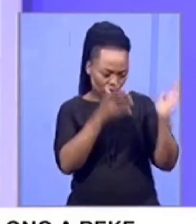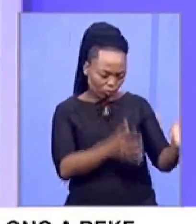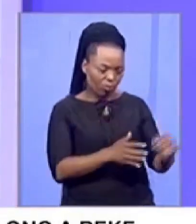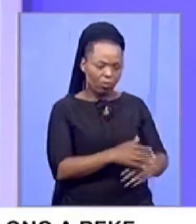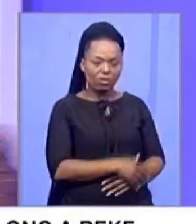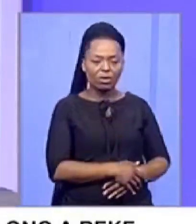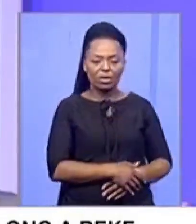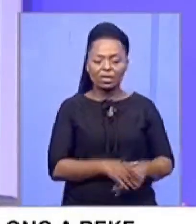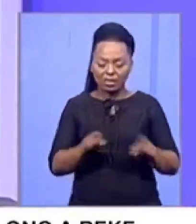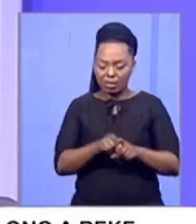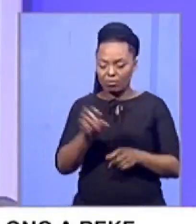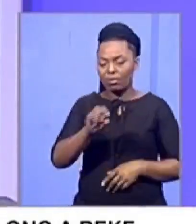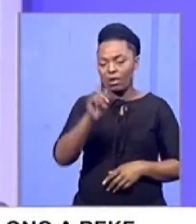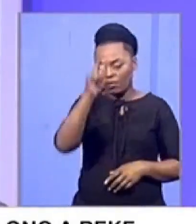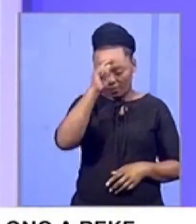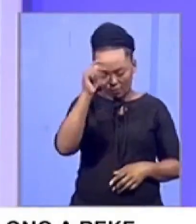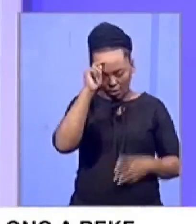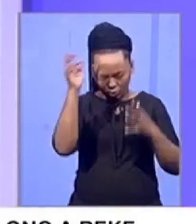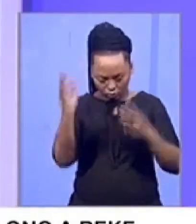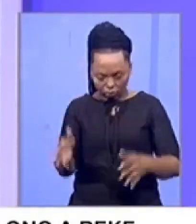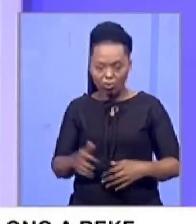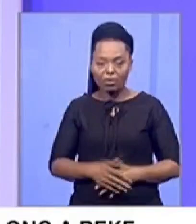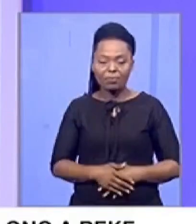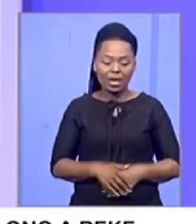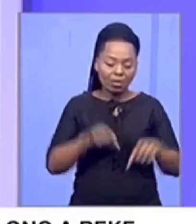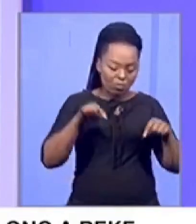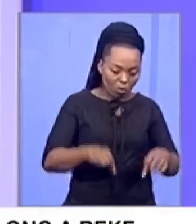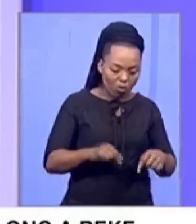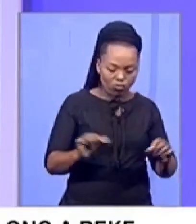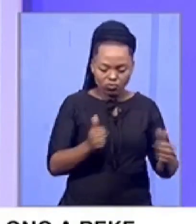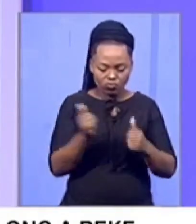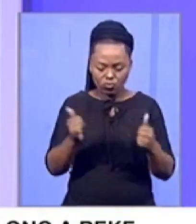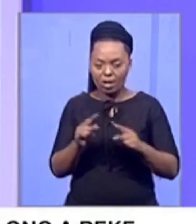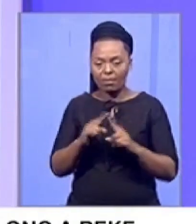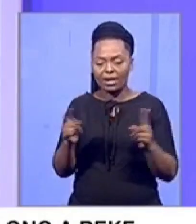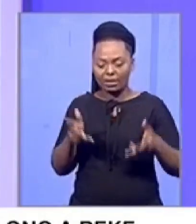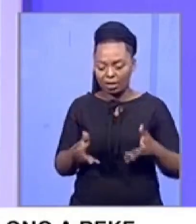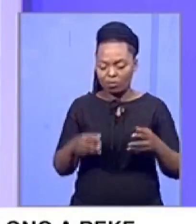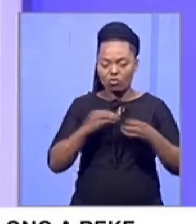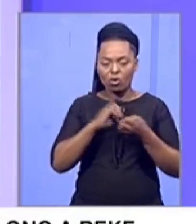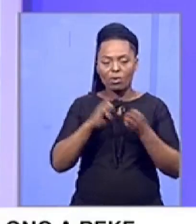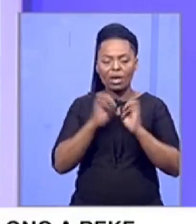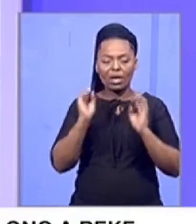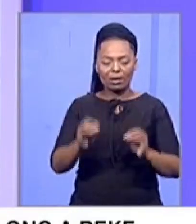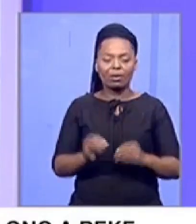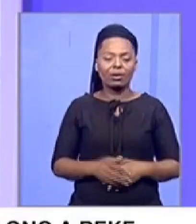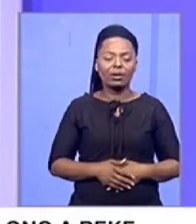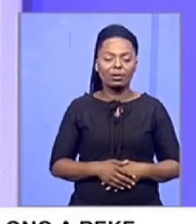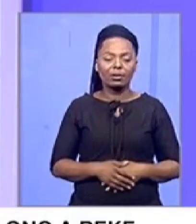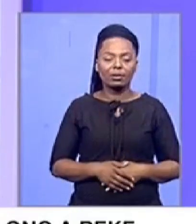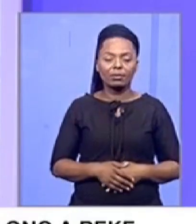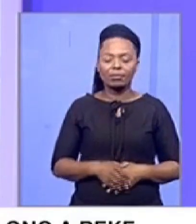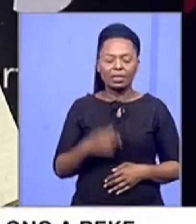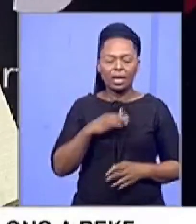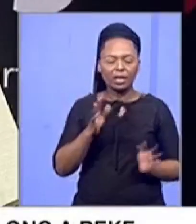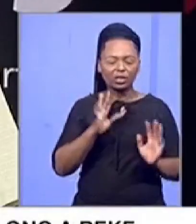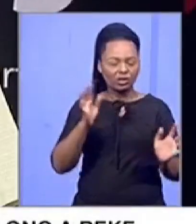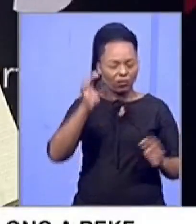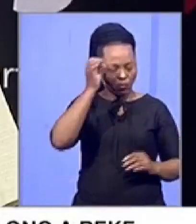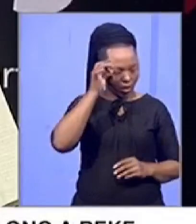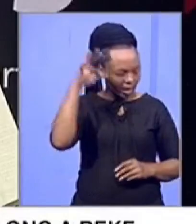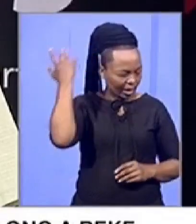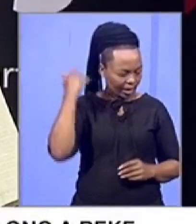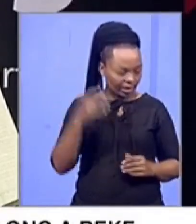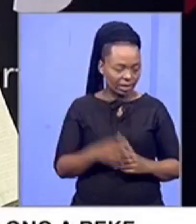marumo kalanse hore e sebetsa ntle ho CAF confed empa ne mona lapeng mathata teng ho na le bakwetlisi kapa ha ke sa hopola hantle ho na le mokwetlisi a